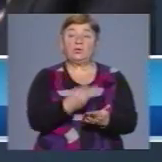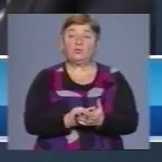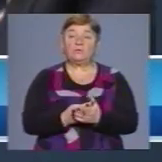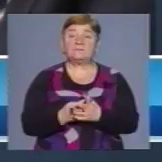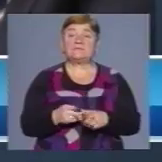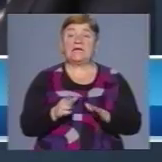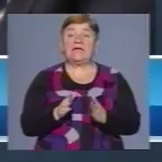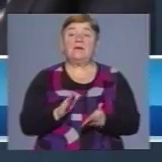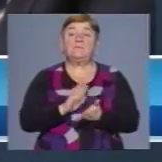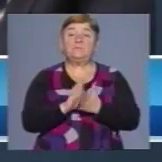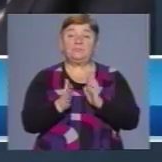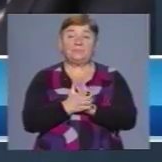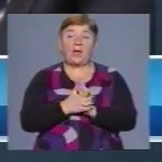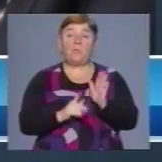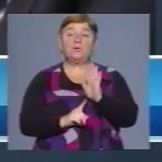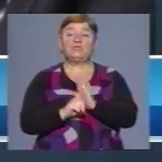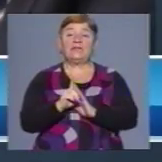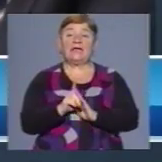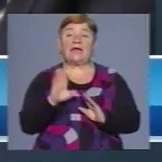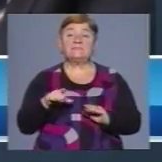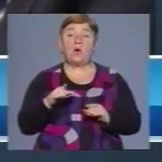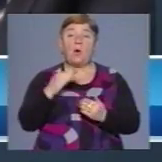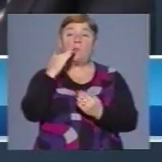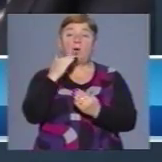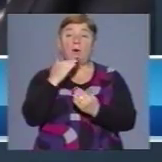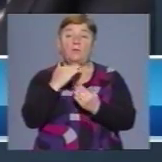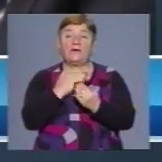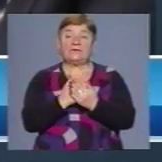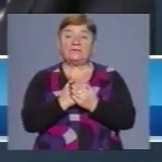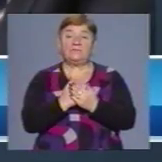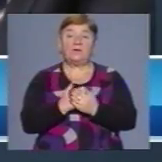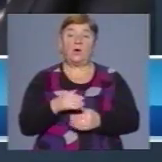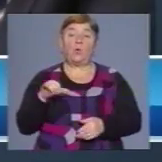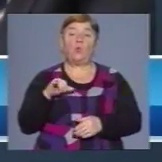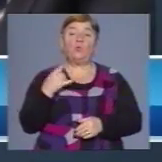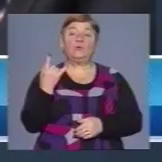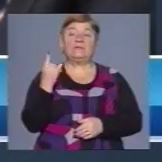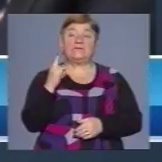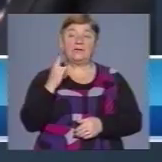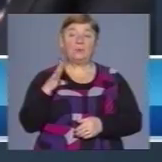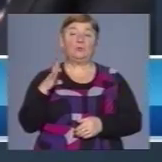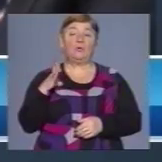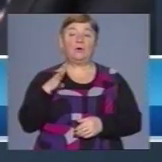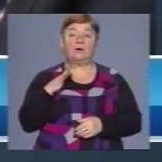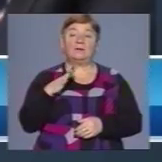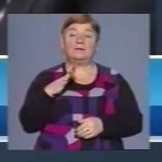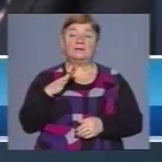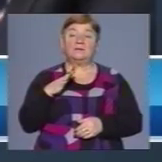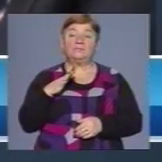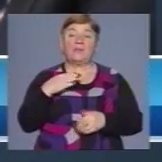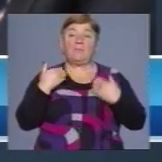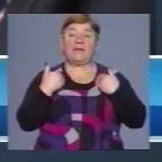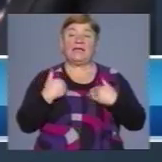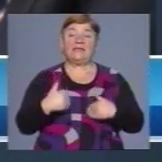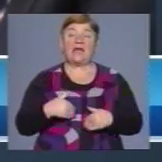погіршуватися, і дитина була переведена в реанімаційне відділення лікарні.